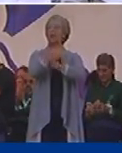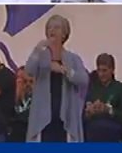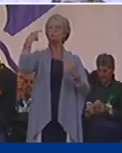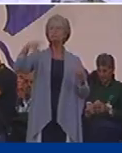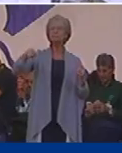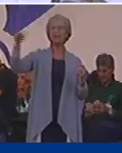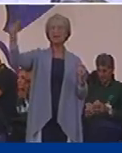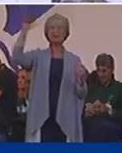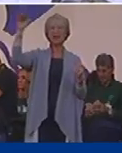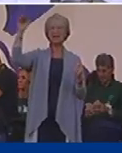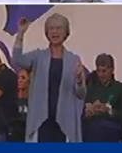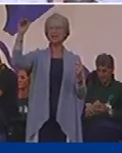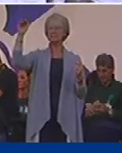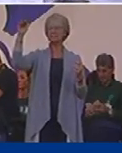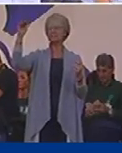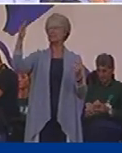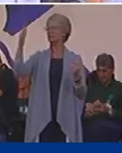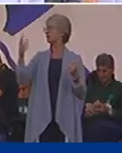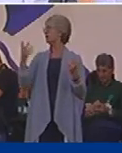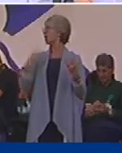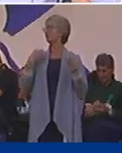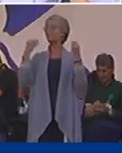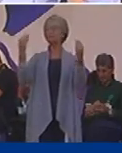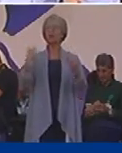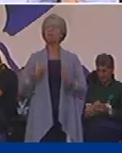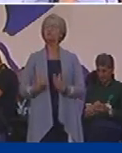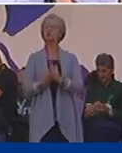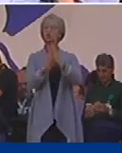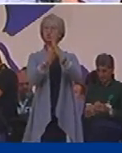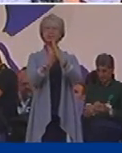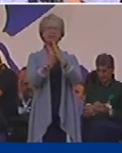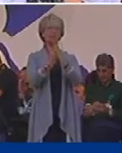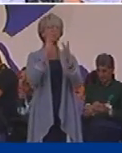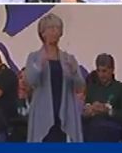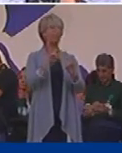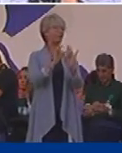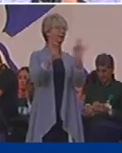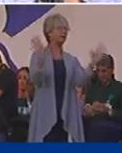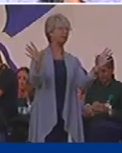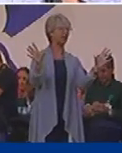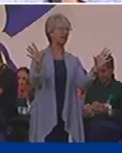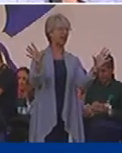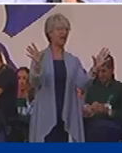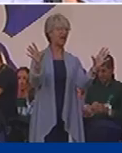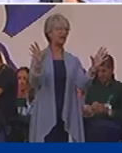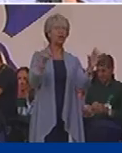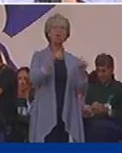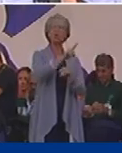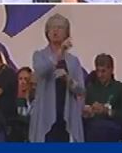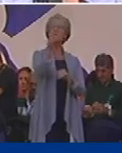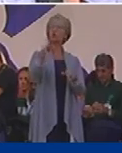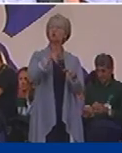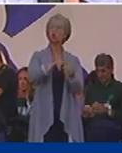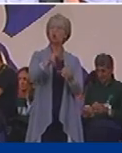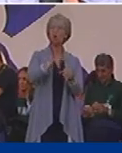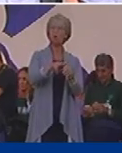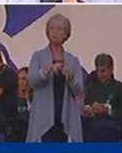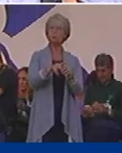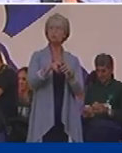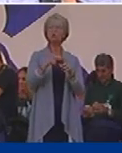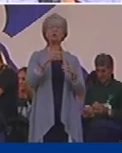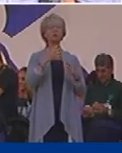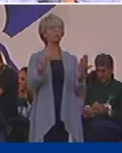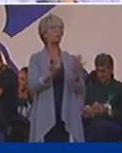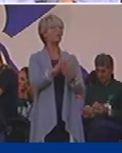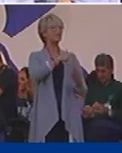ragazzi a cui daremo tutto il sostegno possibile per liberare il vostro comune con un candidato